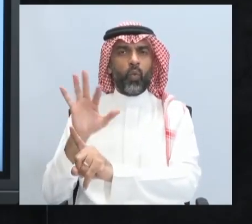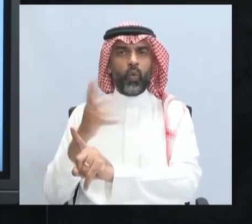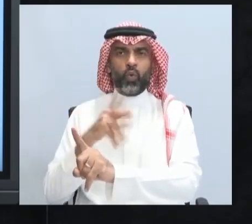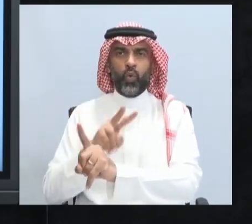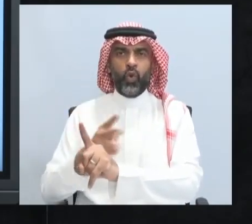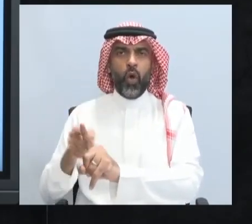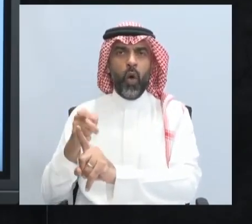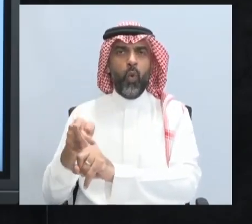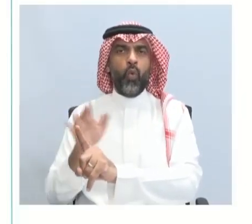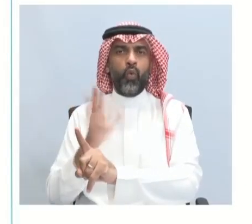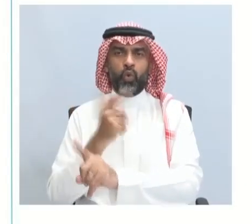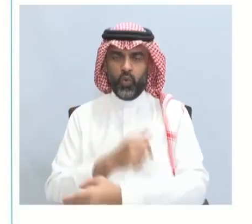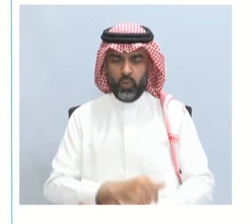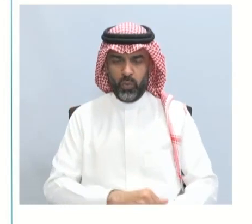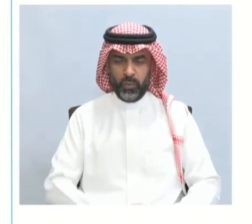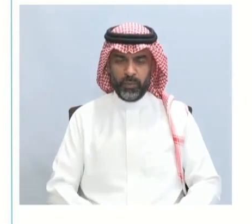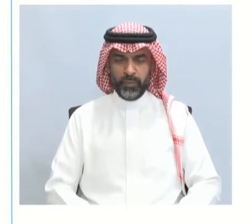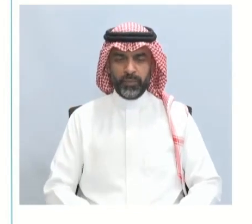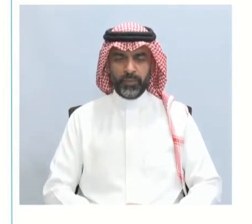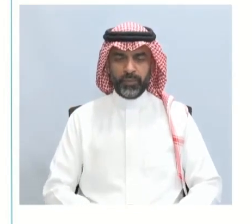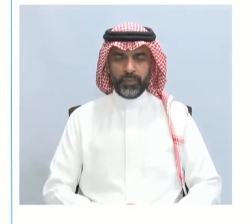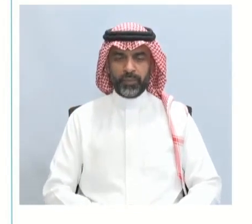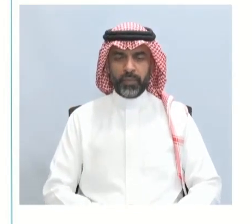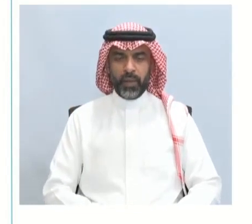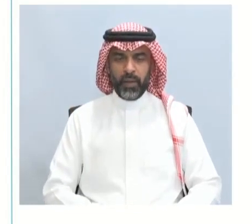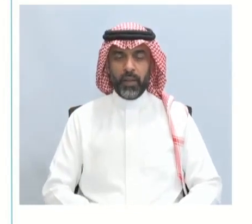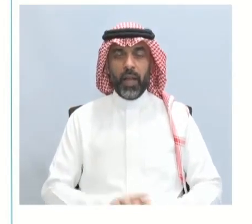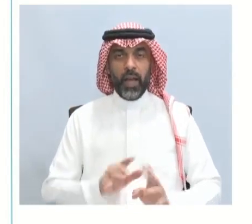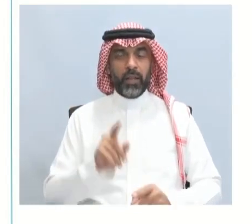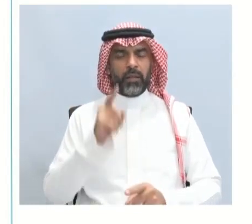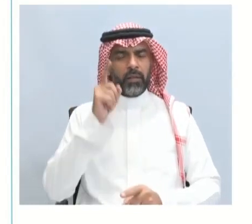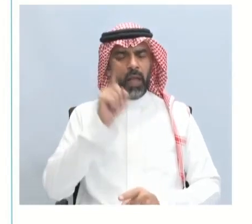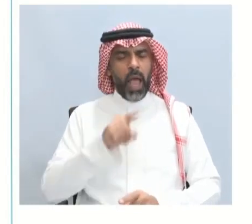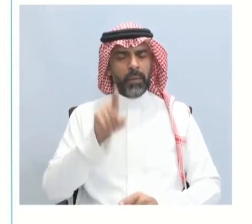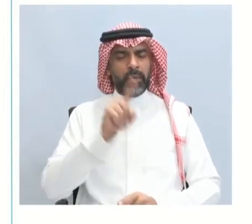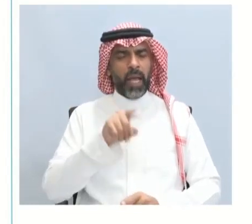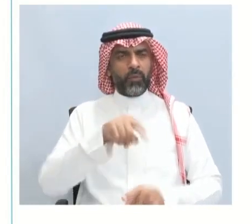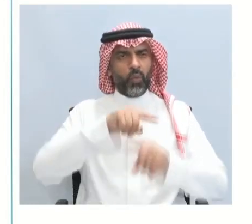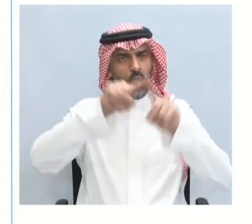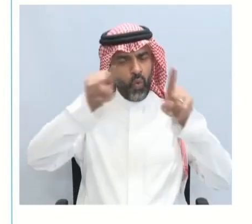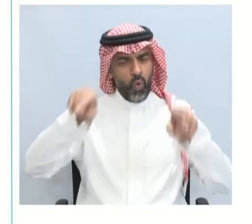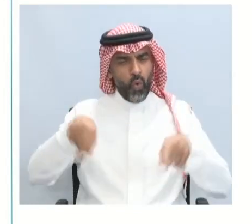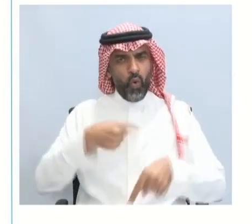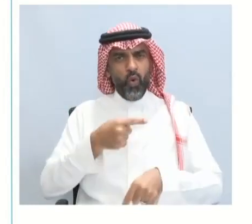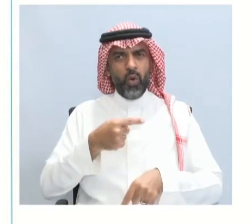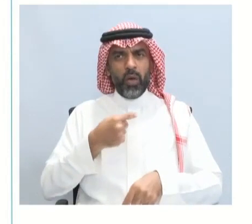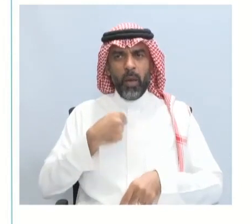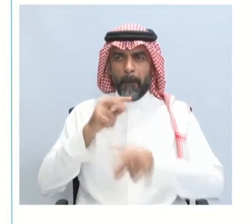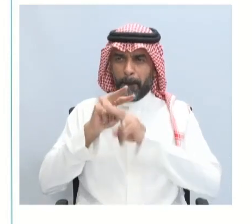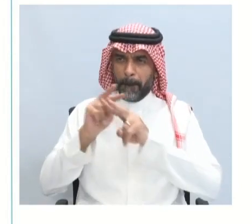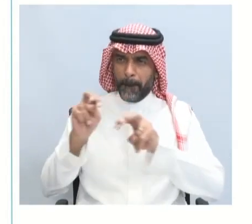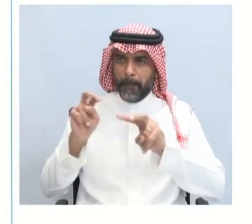على النجاح ذكرنا ايضا دائما وابدا نبحث عن التميز في جميع مجالات الحياه في